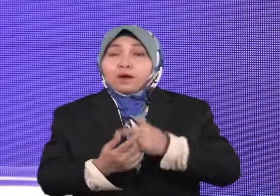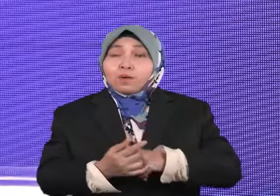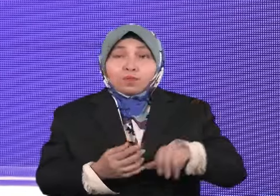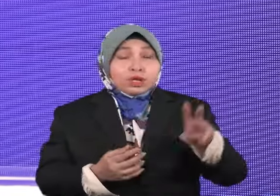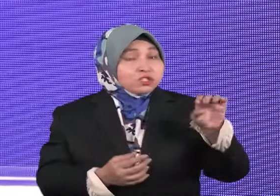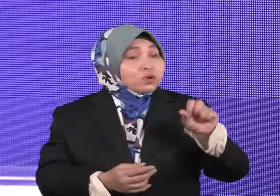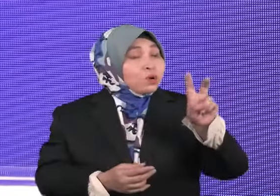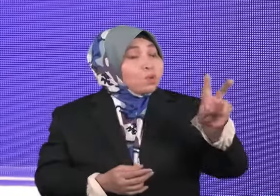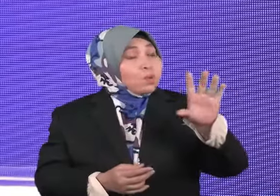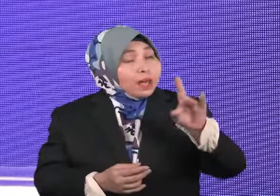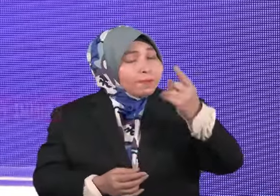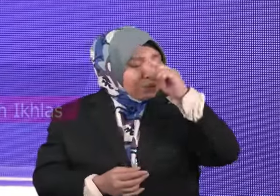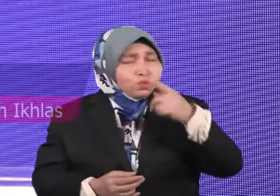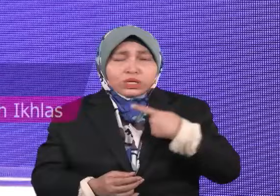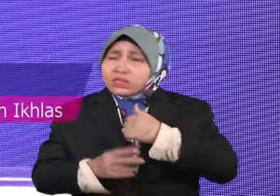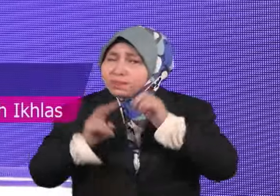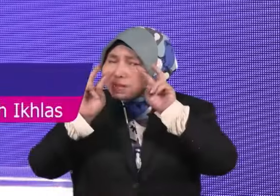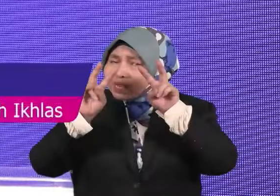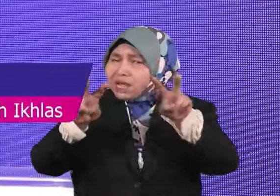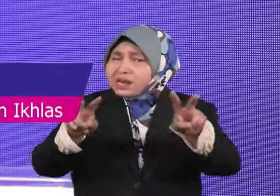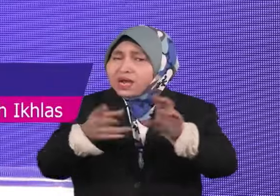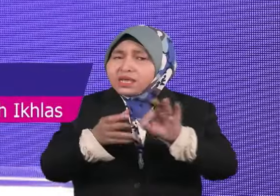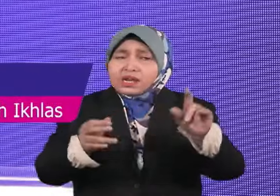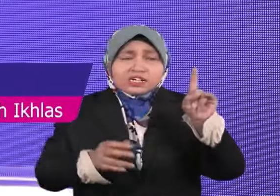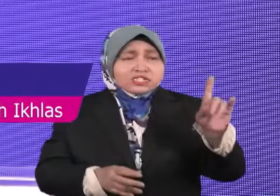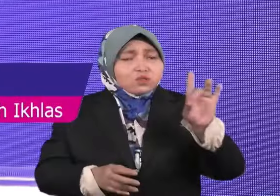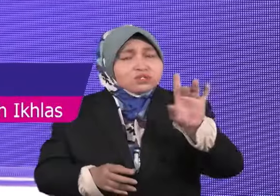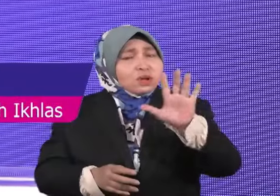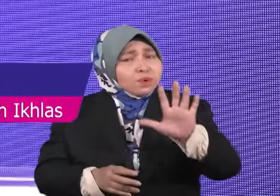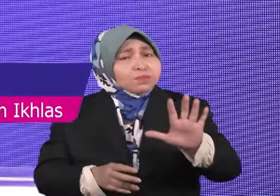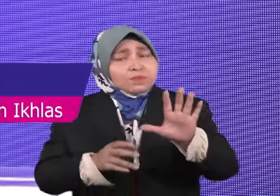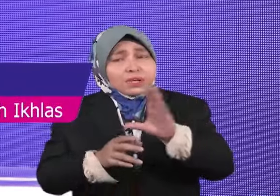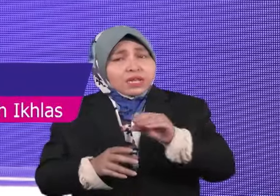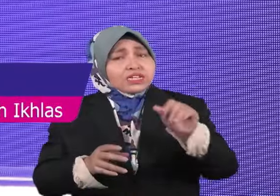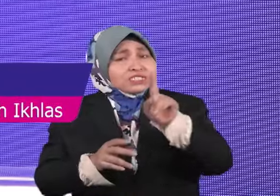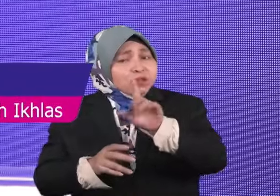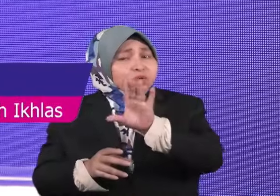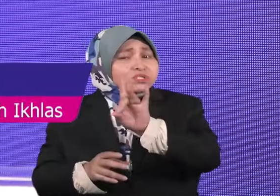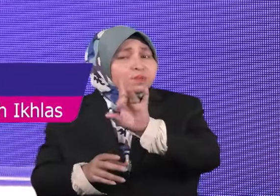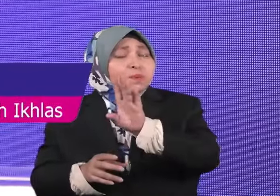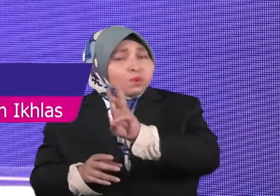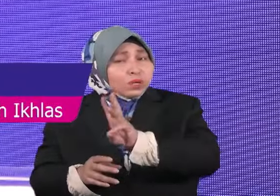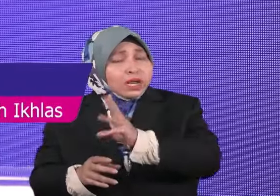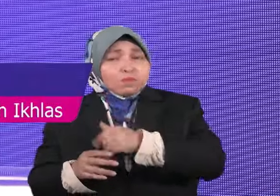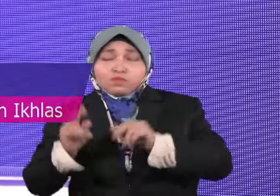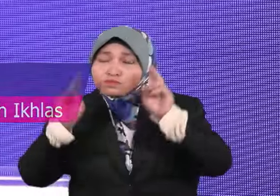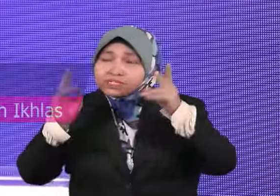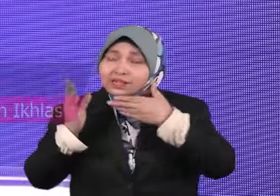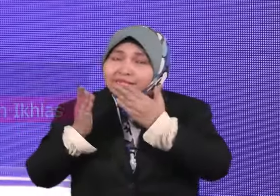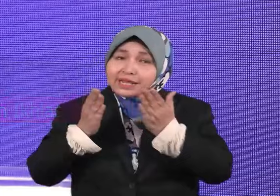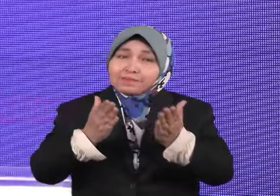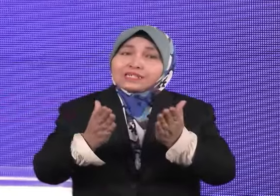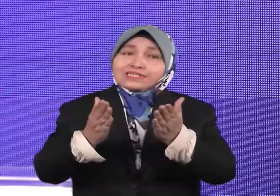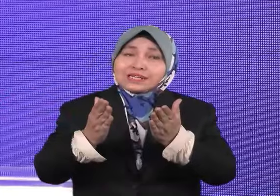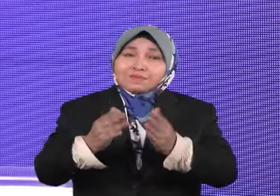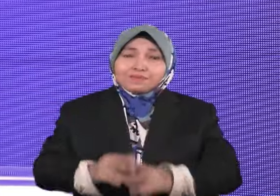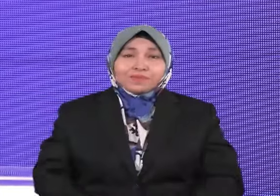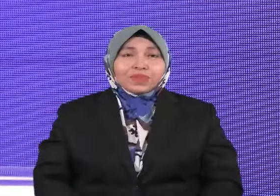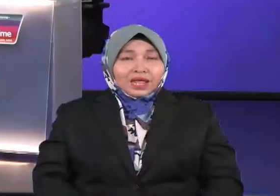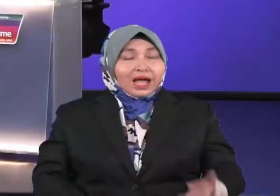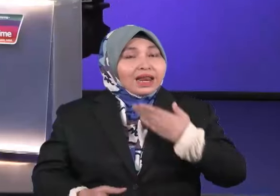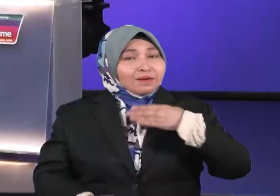ke-28 untuk kita melihat kepada ayat 185 dan 186 bersama Al-Fadhil Ustaz Tirmizi Ali. Apa khabar Ustaz?